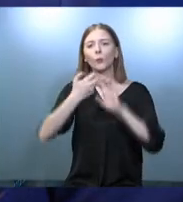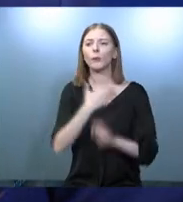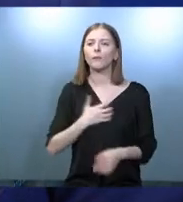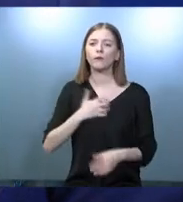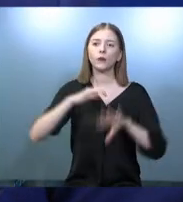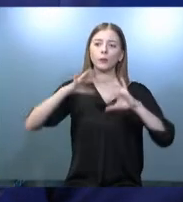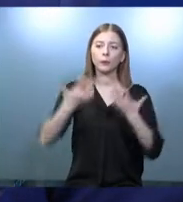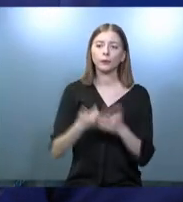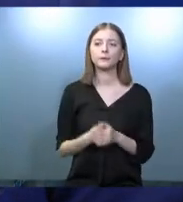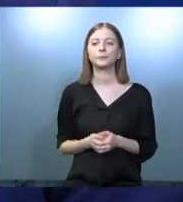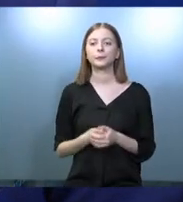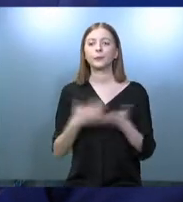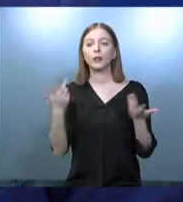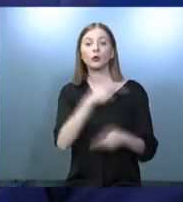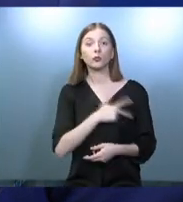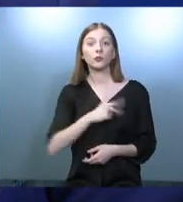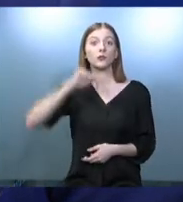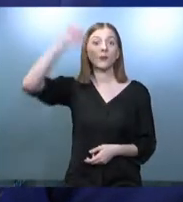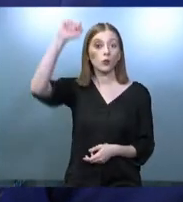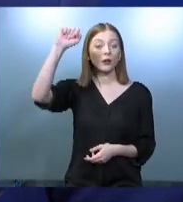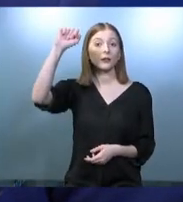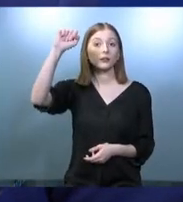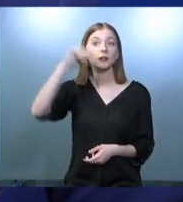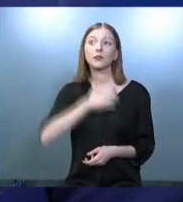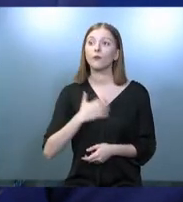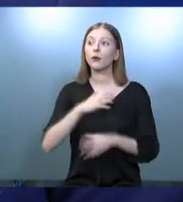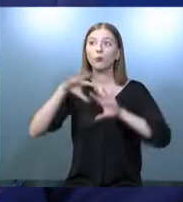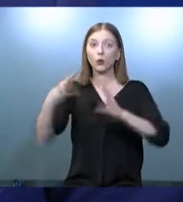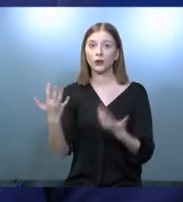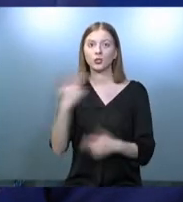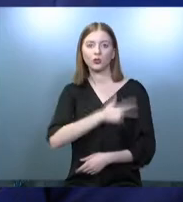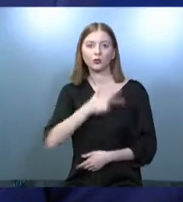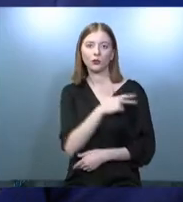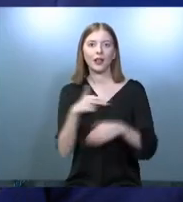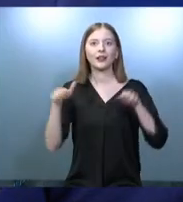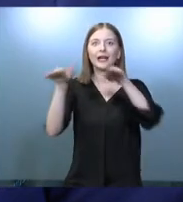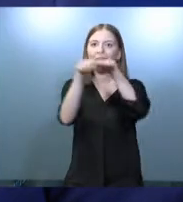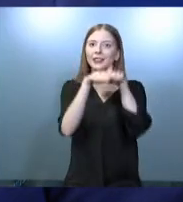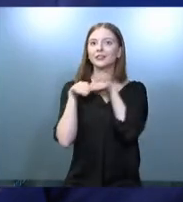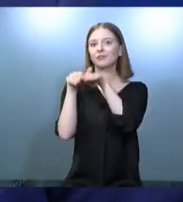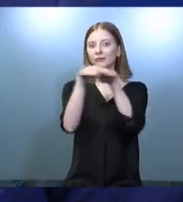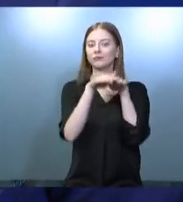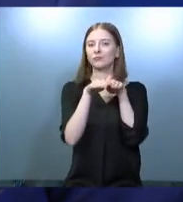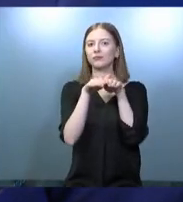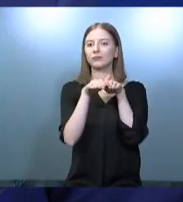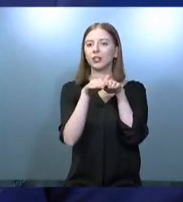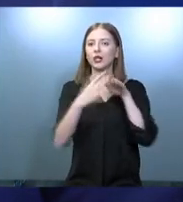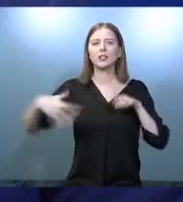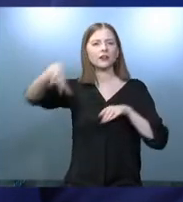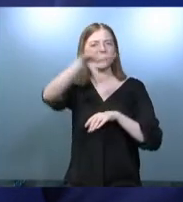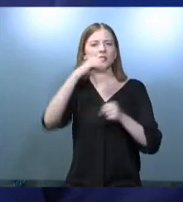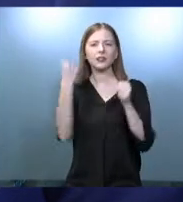socialdemokratai, tai už socialinę lygybę, kurie mato tikrai, kad mažinti tą atskirtį, tai galėčiau